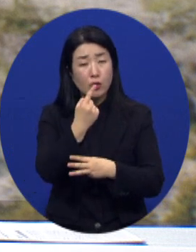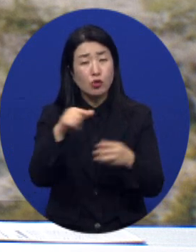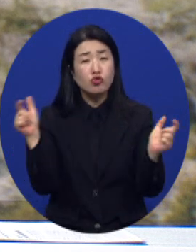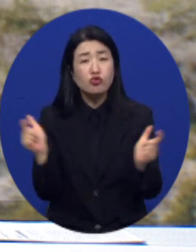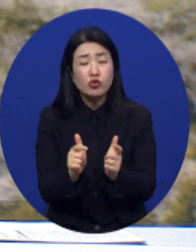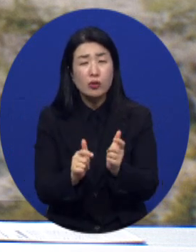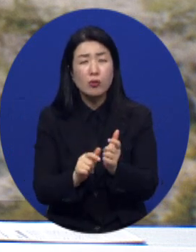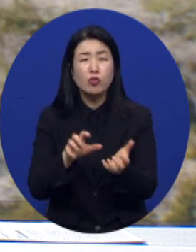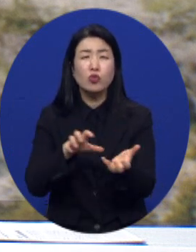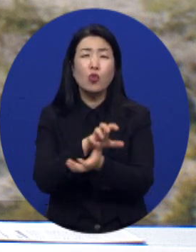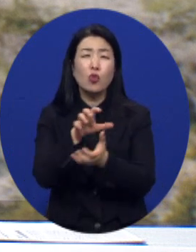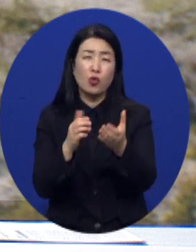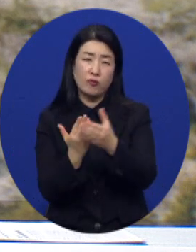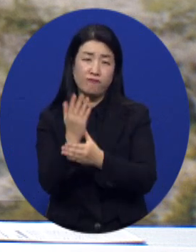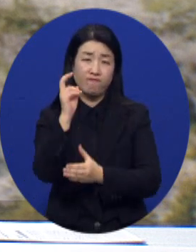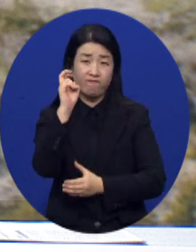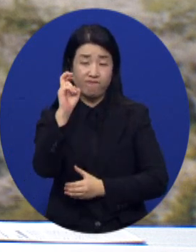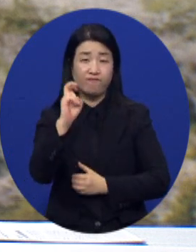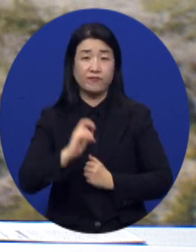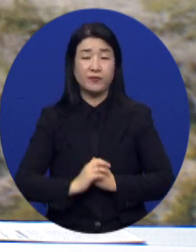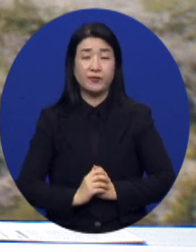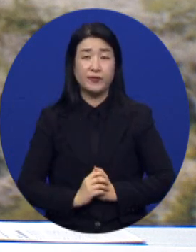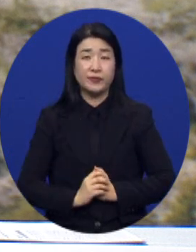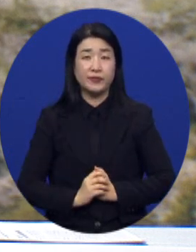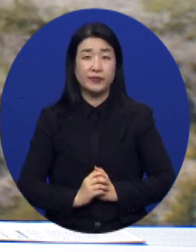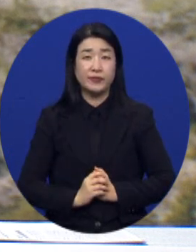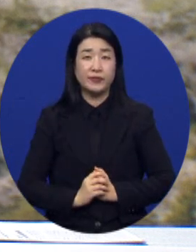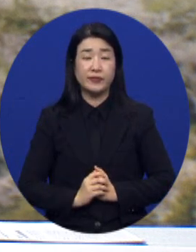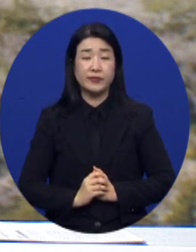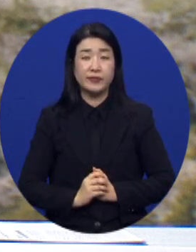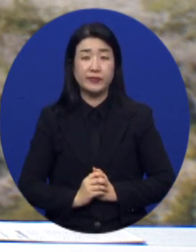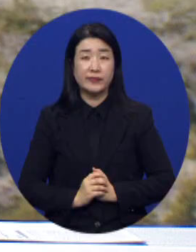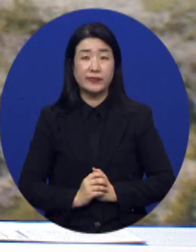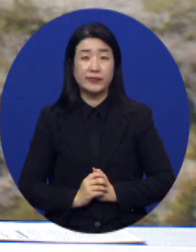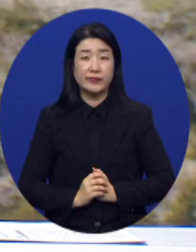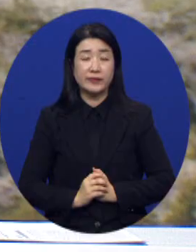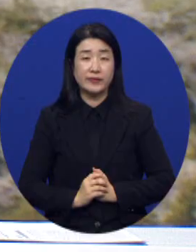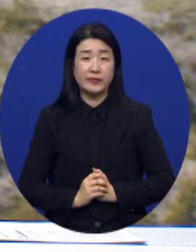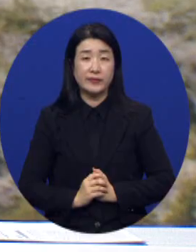추진돼 논란이 예상됩니다 송원의 기자가 취재했습니다